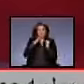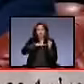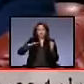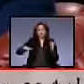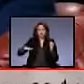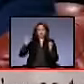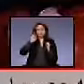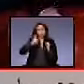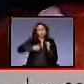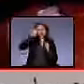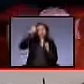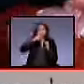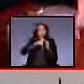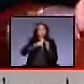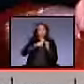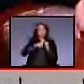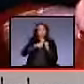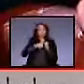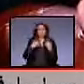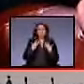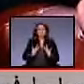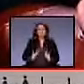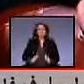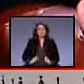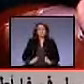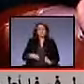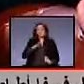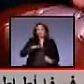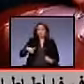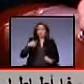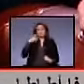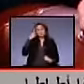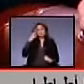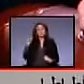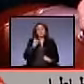واولادي. الولاد بينقلوا لي مصدر امانهم.